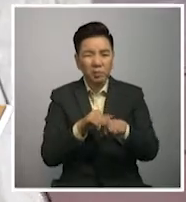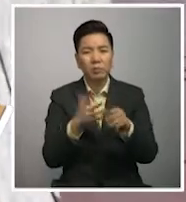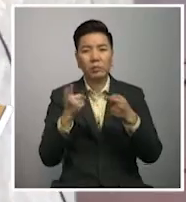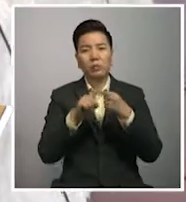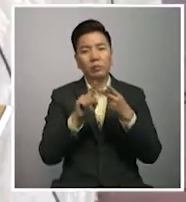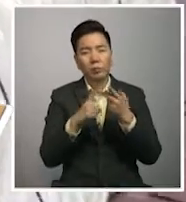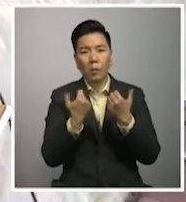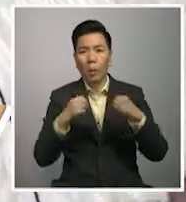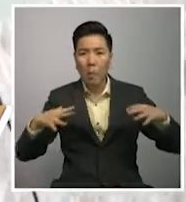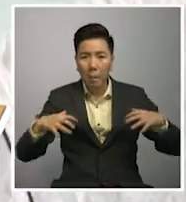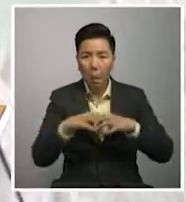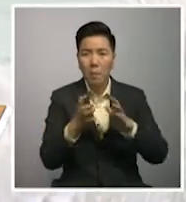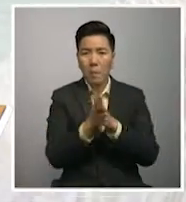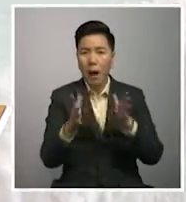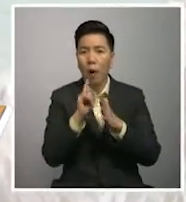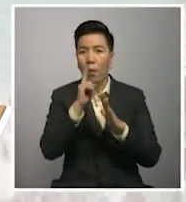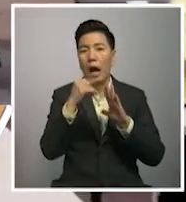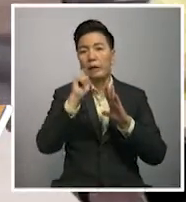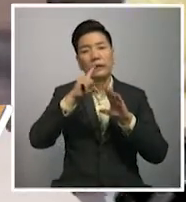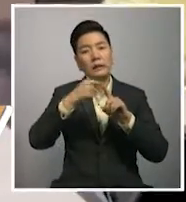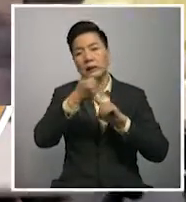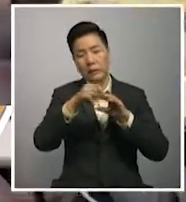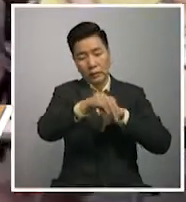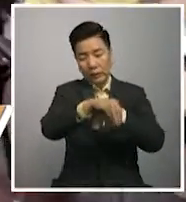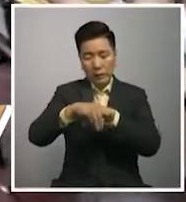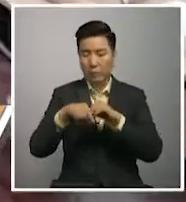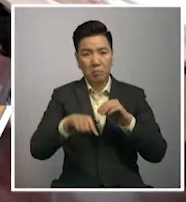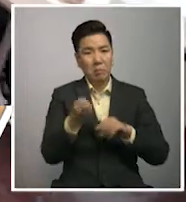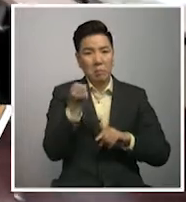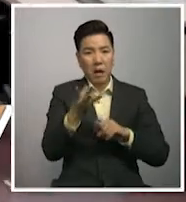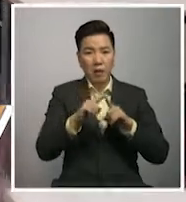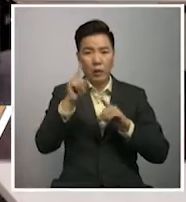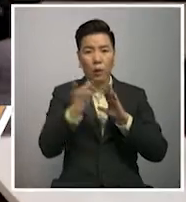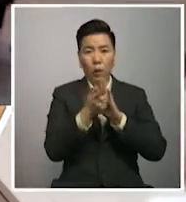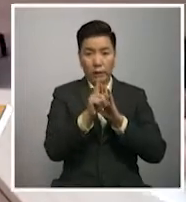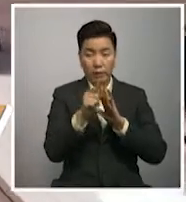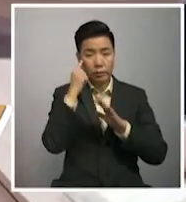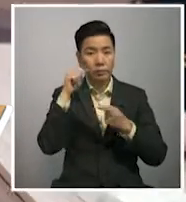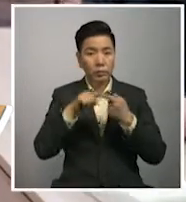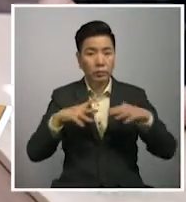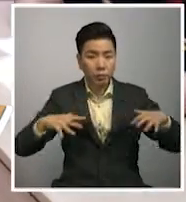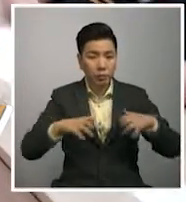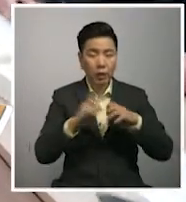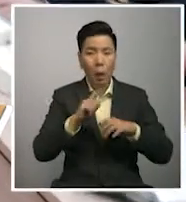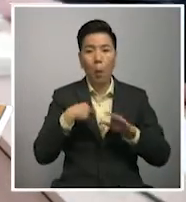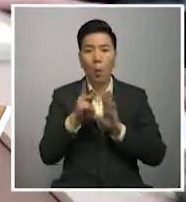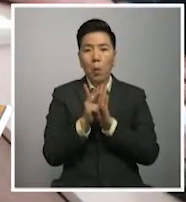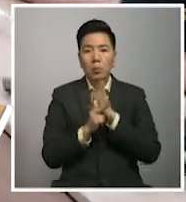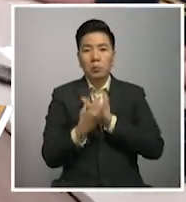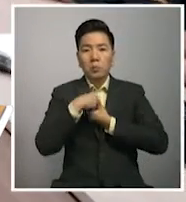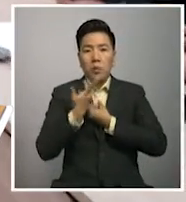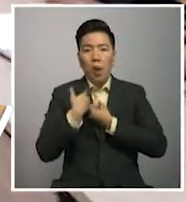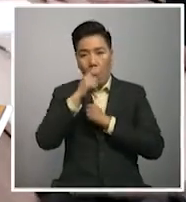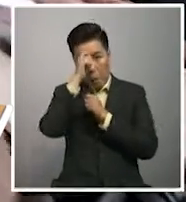ส่งผลให้เกิดอุบัติเหตุทางถนนสูงกว่าพื้นที่อื่นๆที่ใกล้เคียงโดยอุบัติเหตุที่เกิดขึ้นส่วนใหญ่เกิดจากการขาดวินัยไม่เคาร